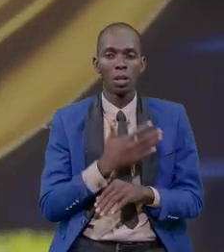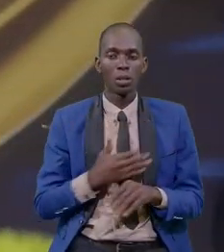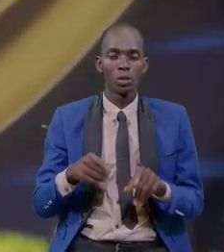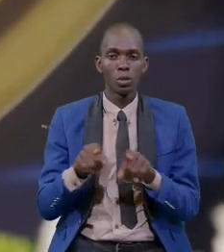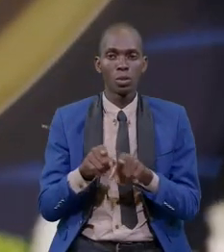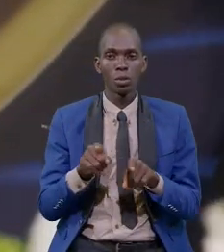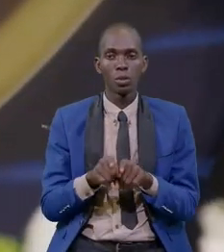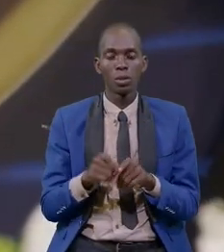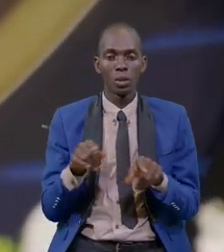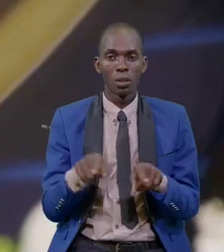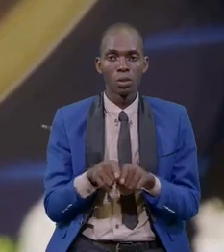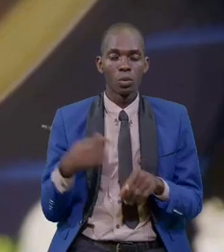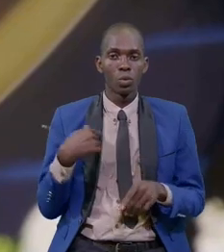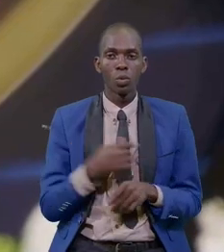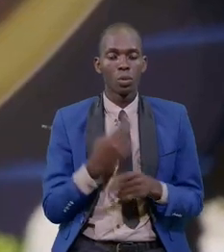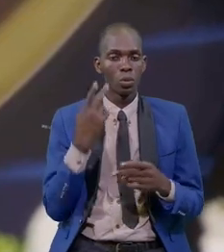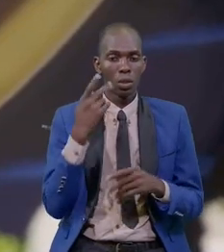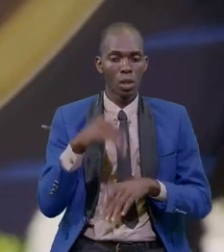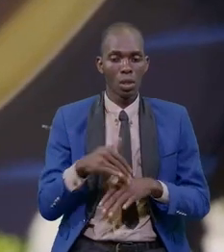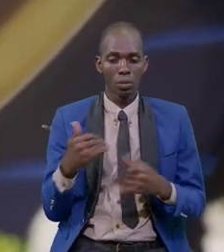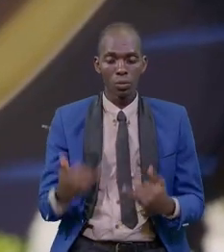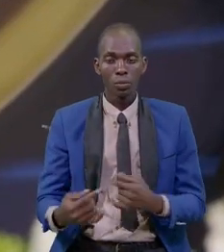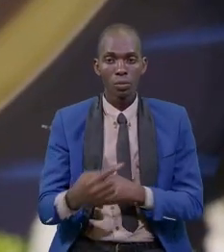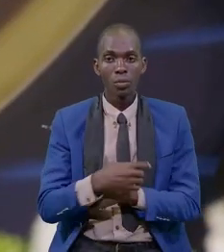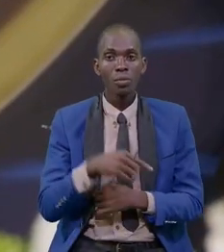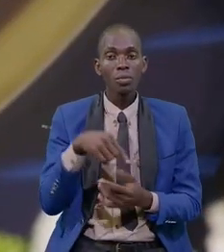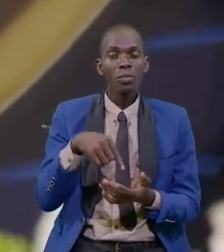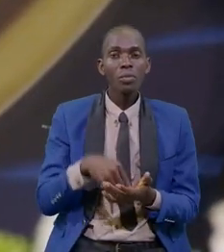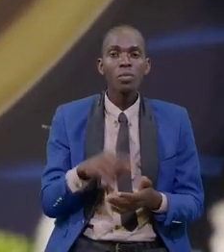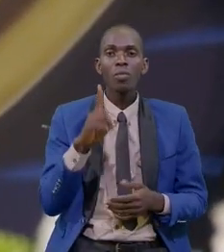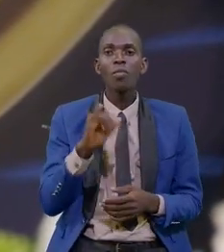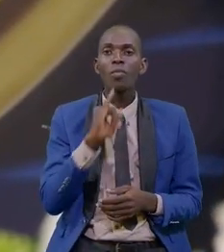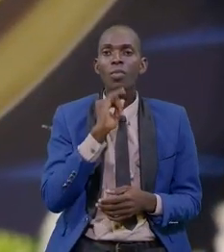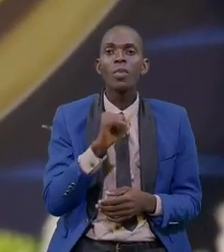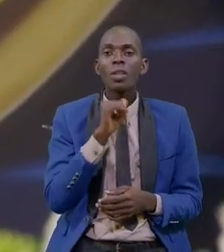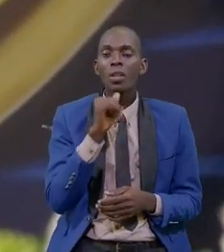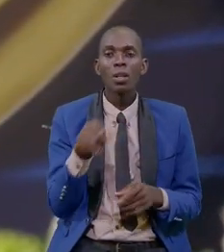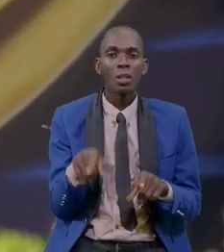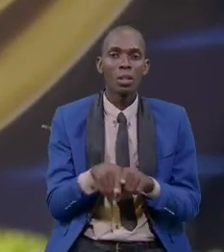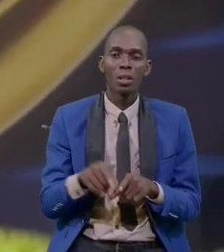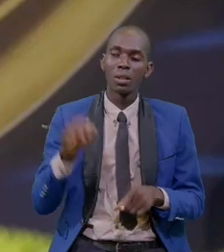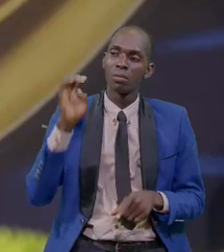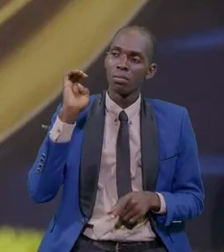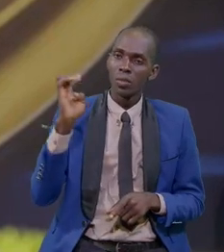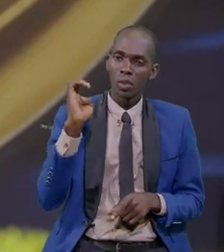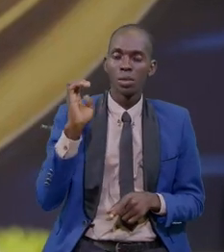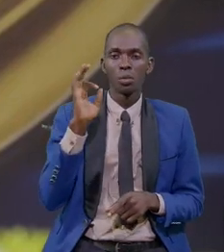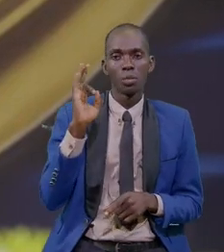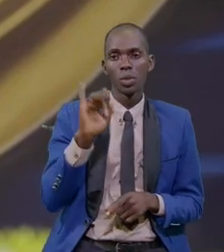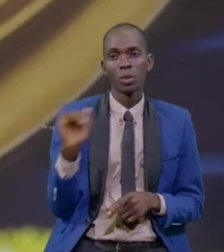jeudi, vendredi, samedi, dimanche, aujourd'hui, lundi, ce que nous considérons, ce n'est pas comme une prédication